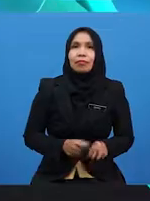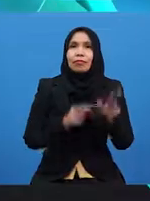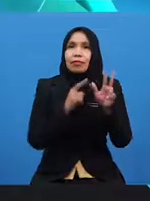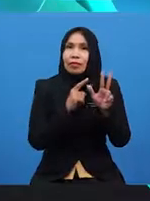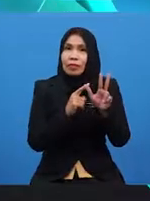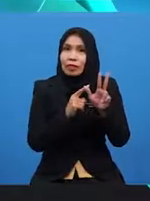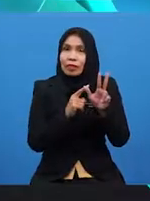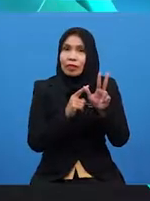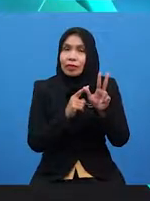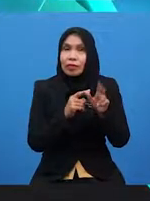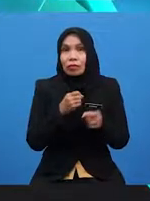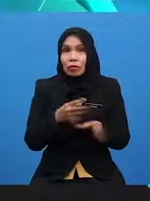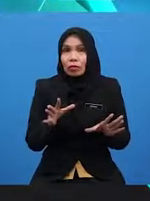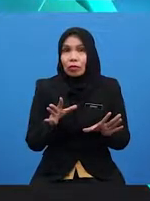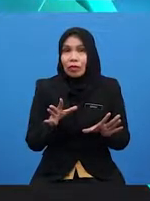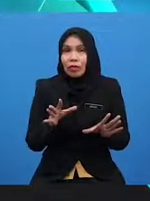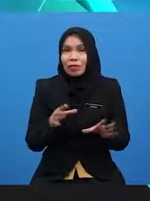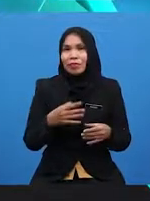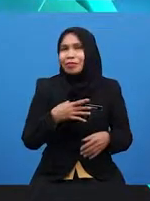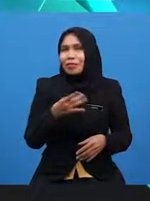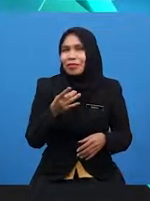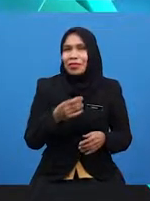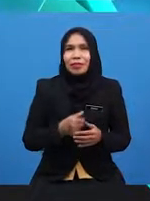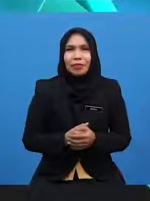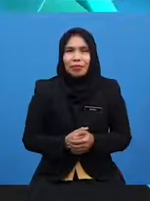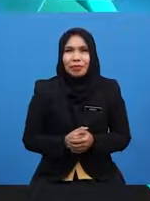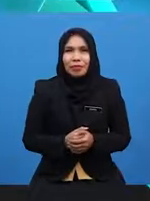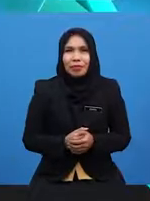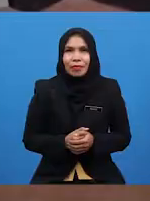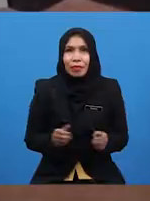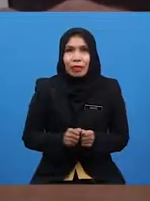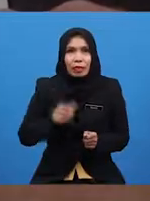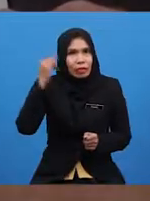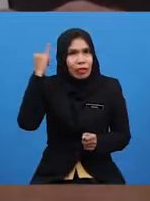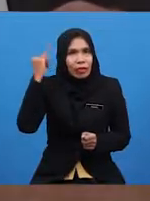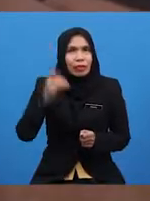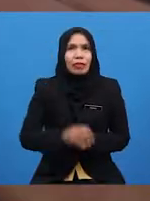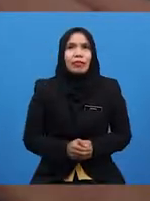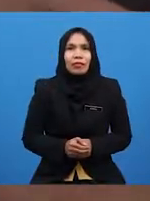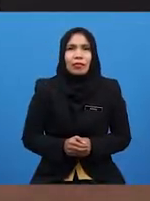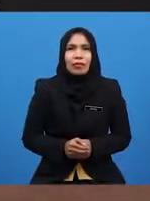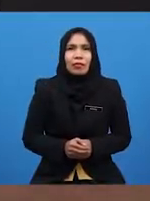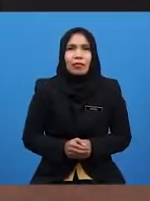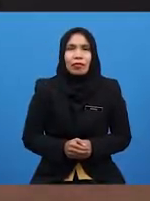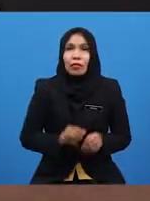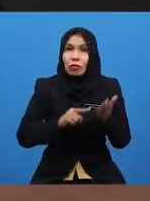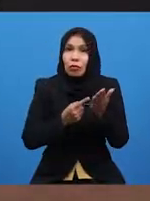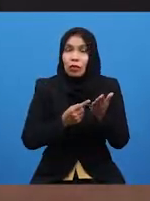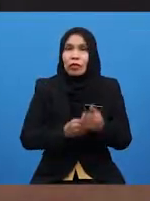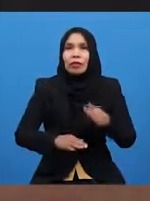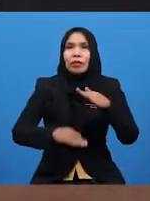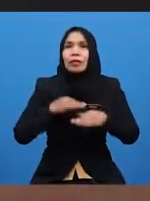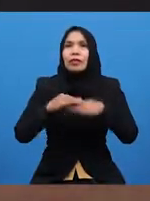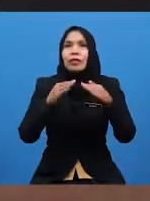Langkah tiga, setelah berpuas hati dengan idea yang saya lakarkan, saya akan mula membina arca.